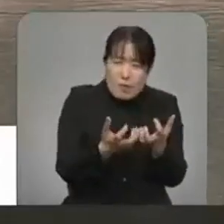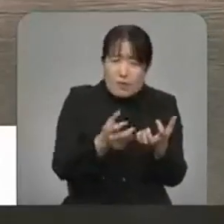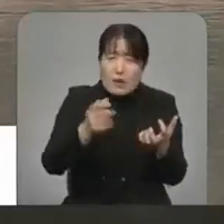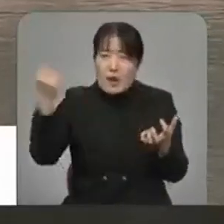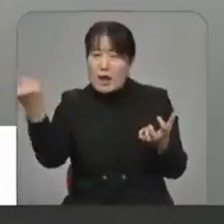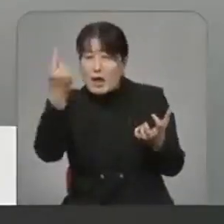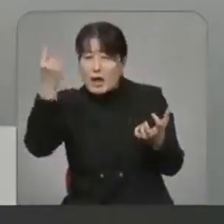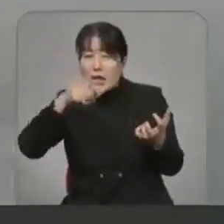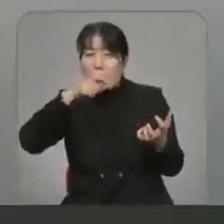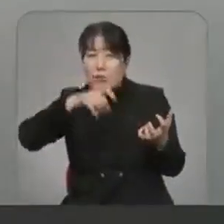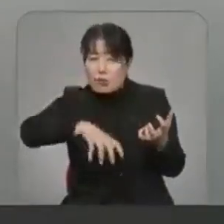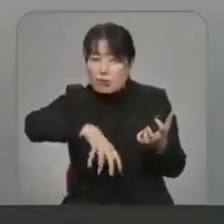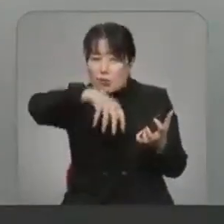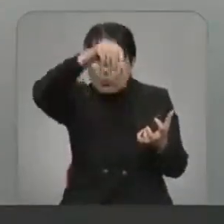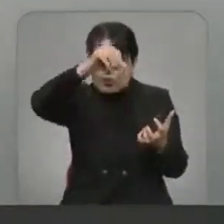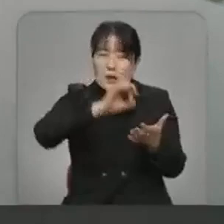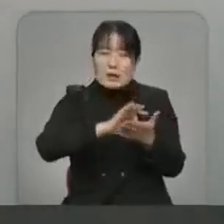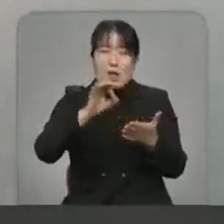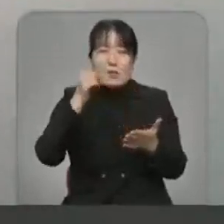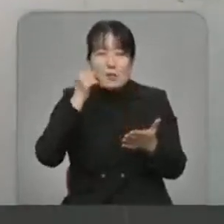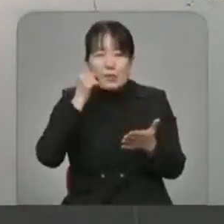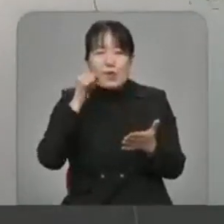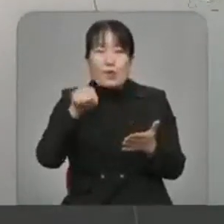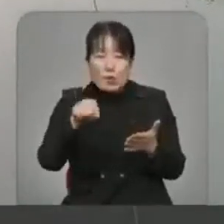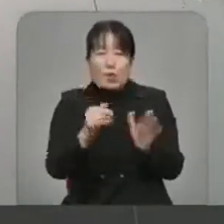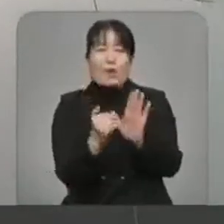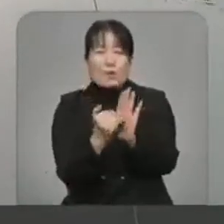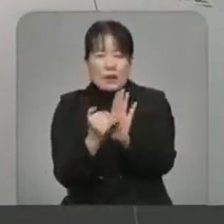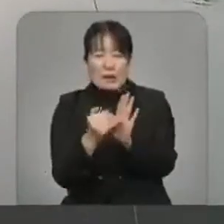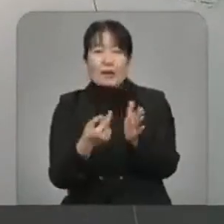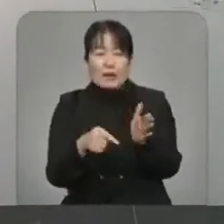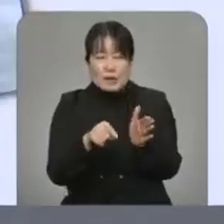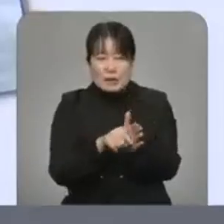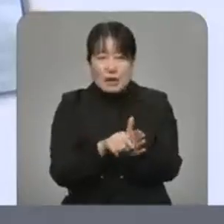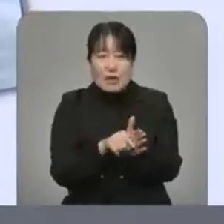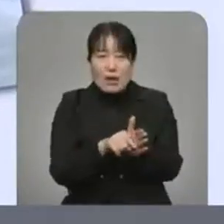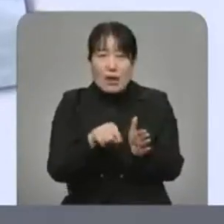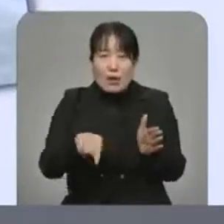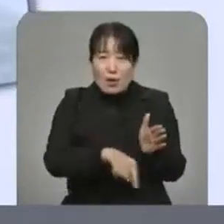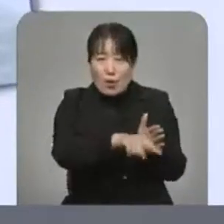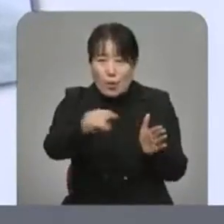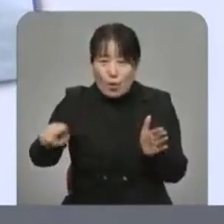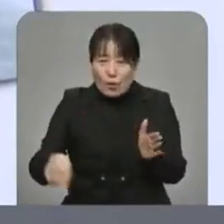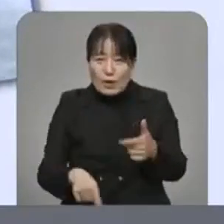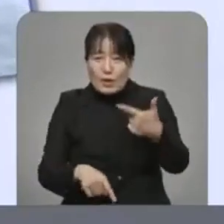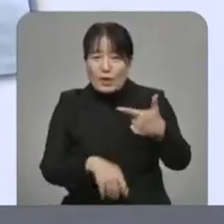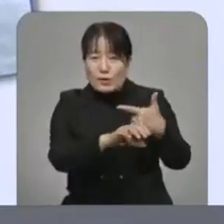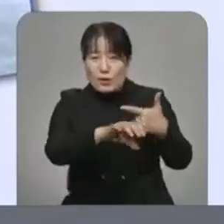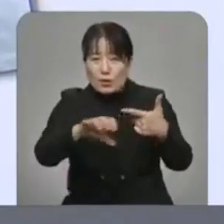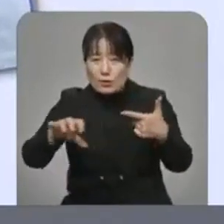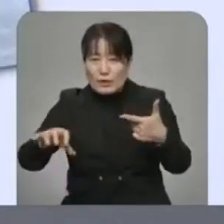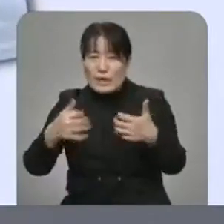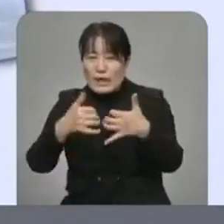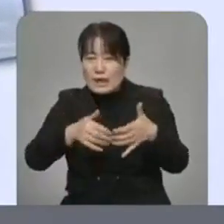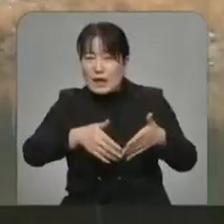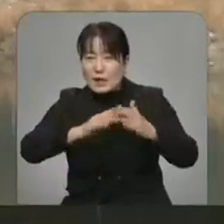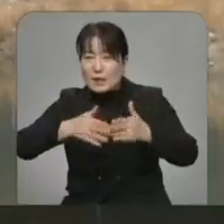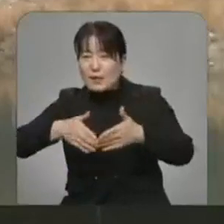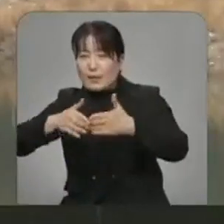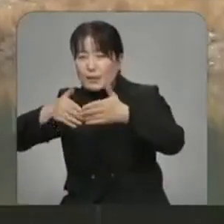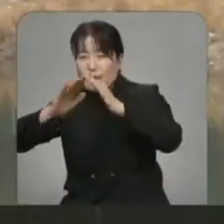상황을 예방하기 위해서입니다 2019년부터 삼척지에게는 담수지 6곳에 설치됐습니다 아래쪽